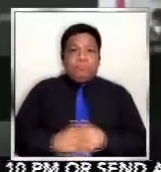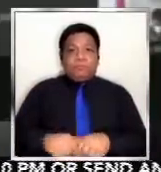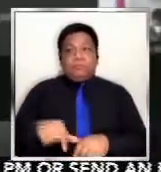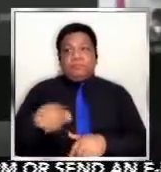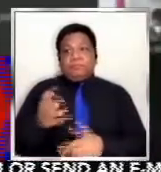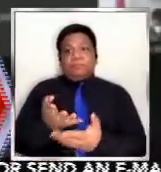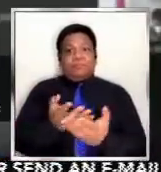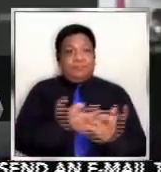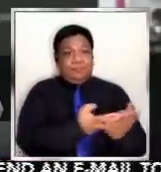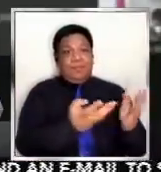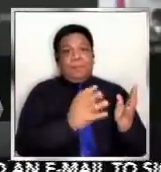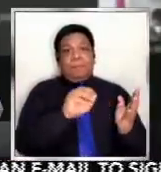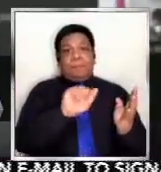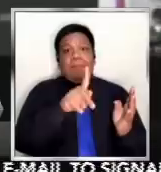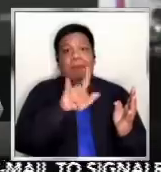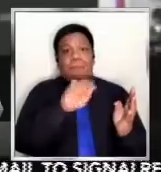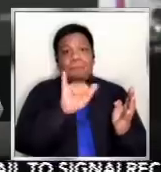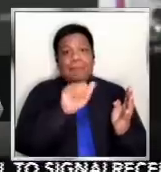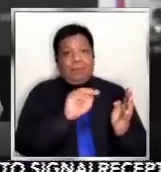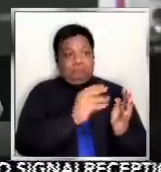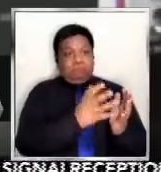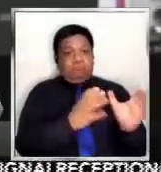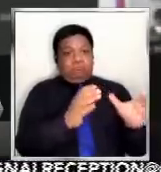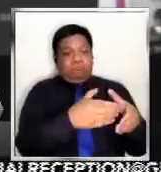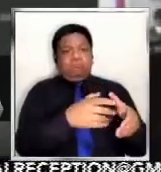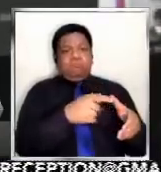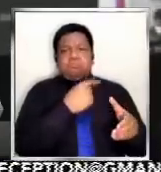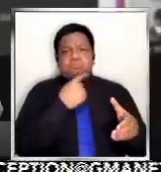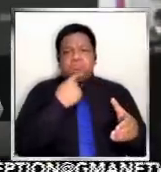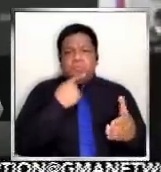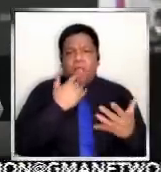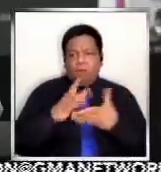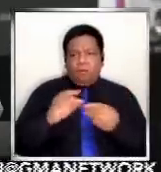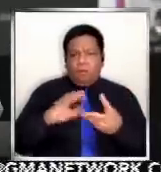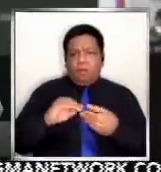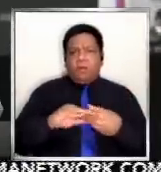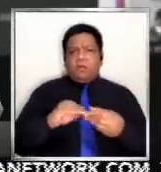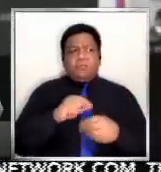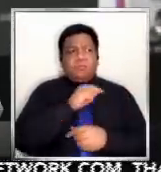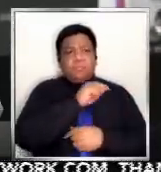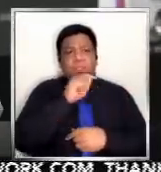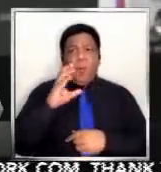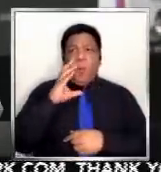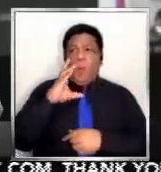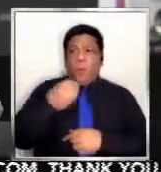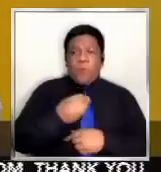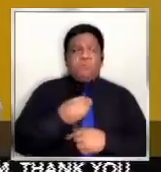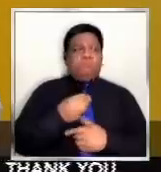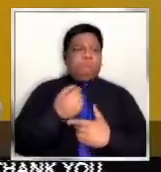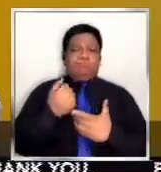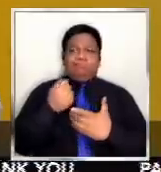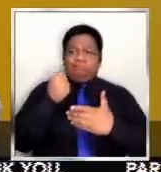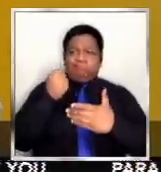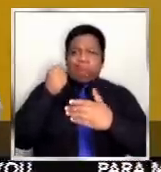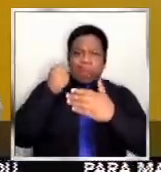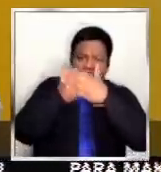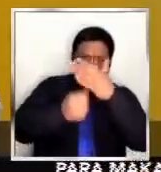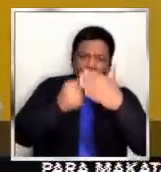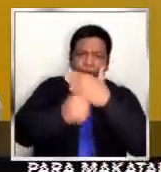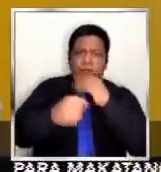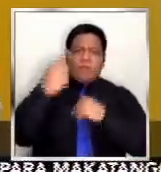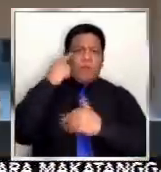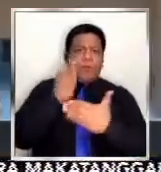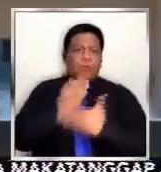na nagkwento kung paano umano nalagay sa alanganin ang buhay ng mga nagsusulong ng mga karapatan ng magsasaka, estudyante